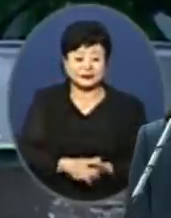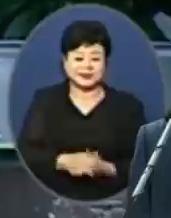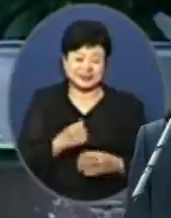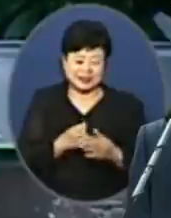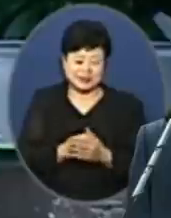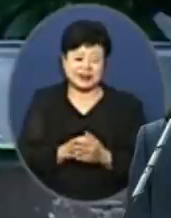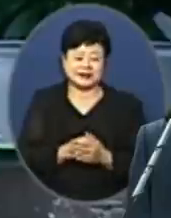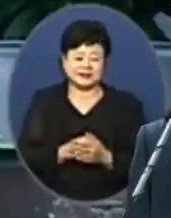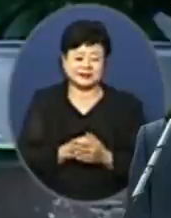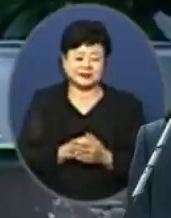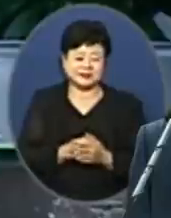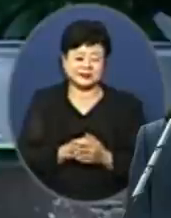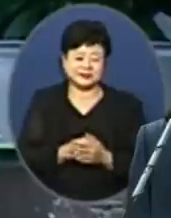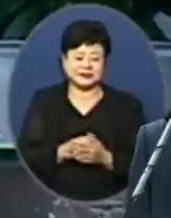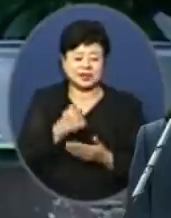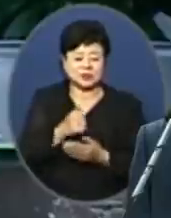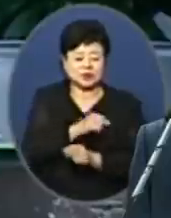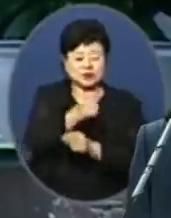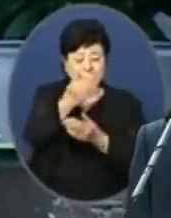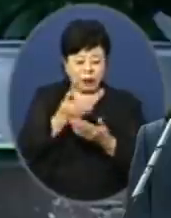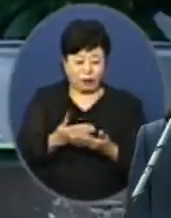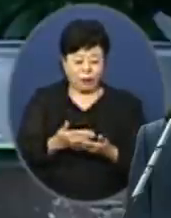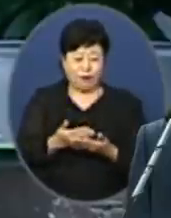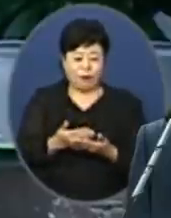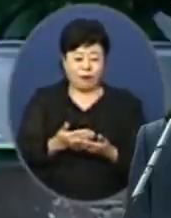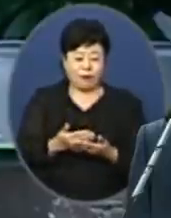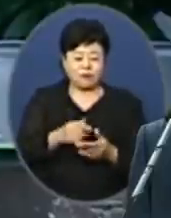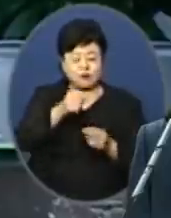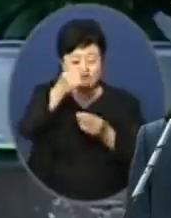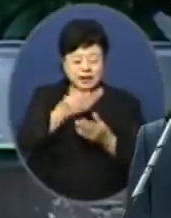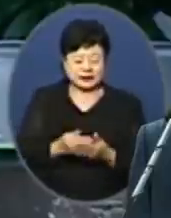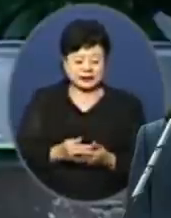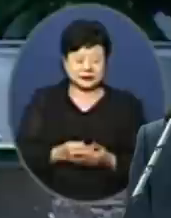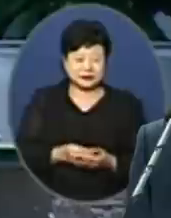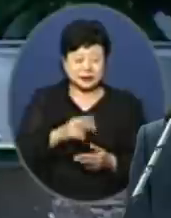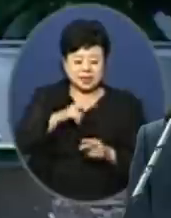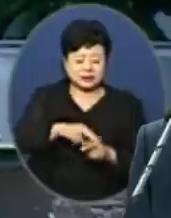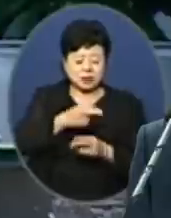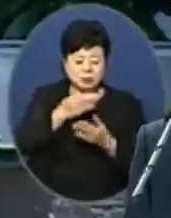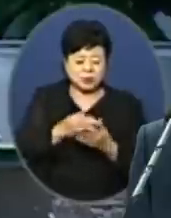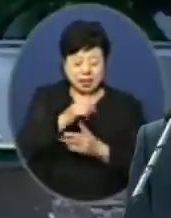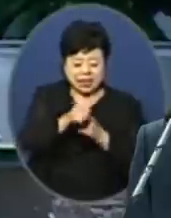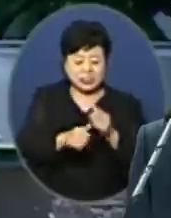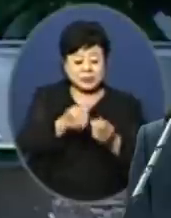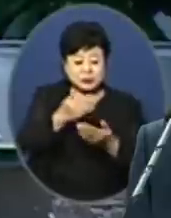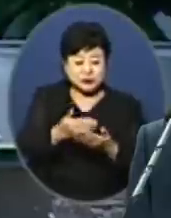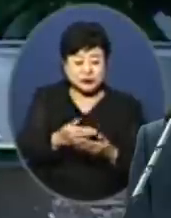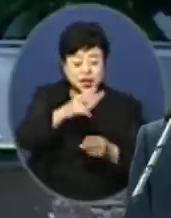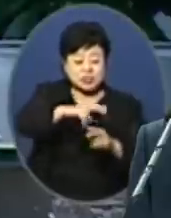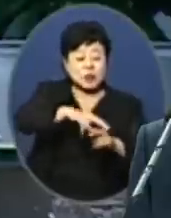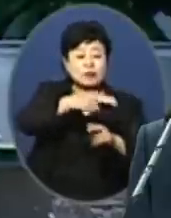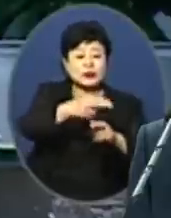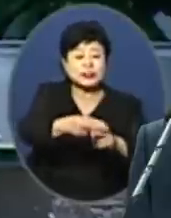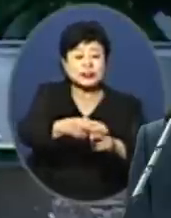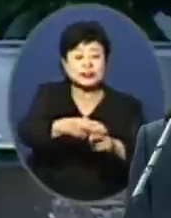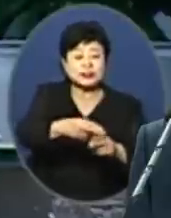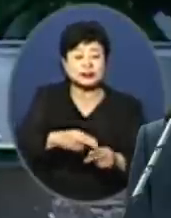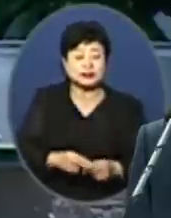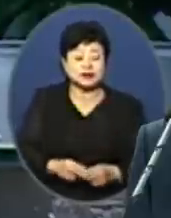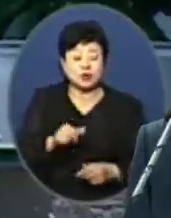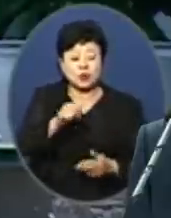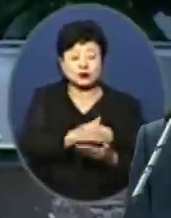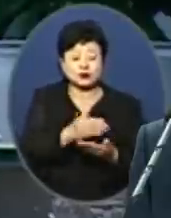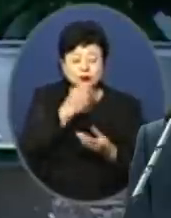그래서 죄사함을 받고 구원받은 선물을 하나님이 주시는데 그 선물이